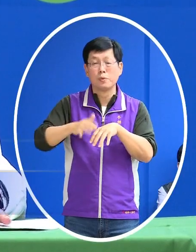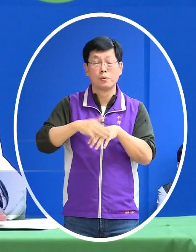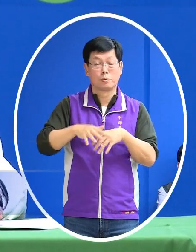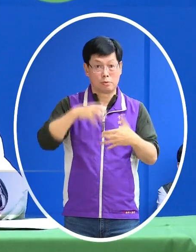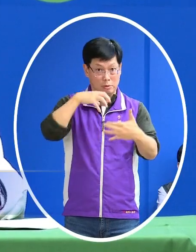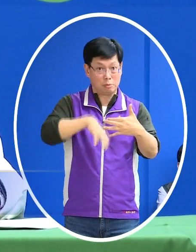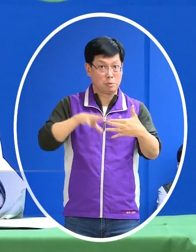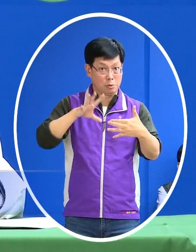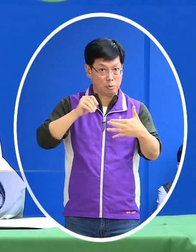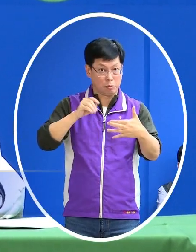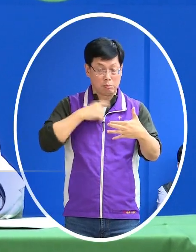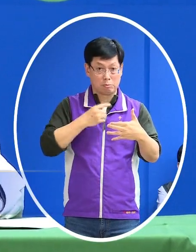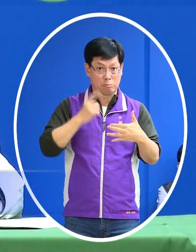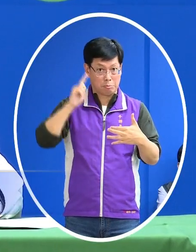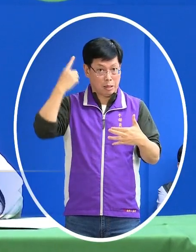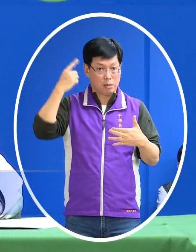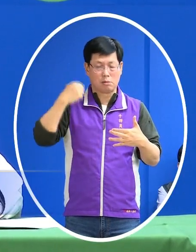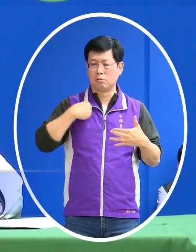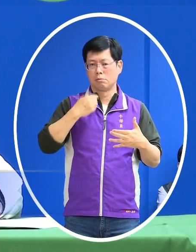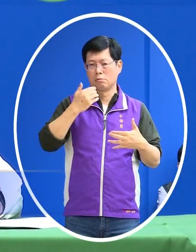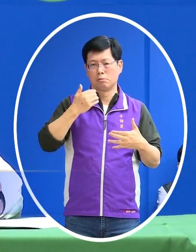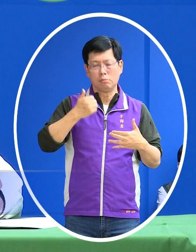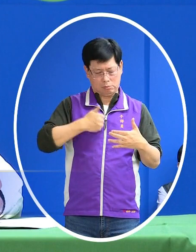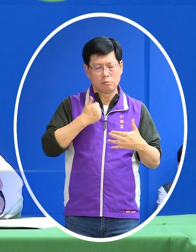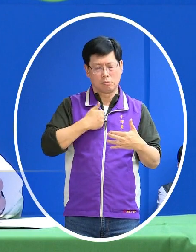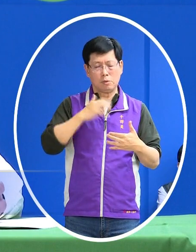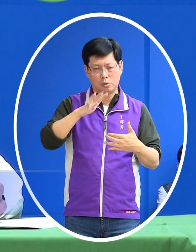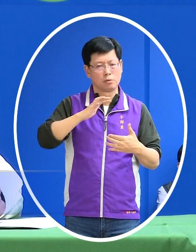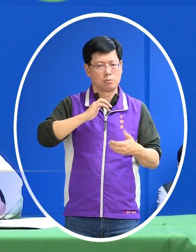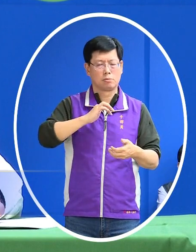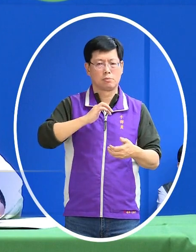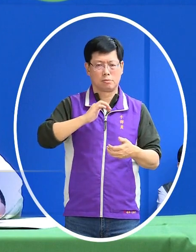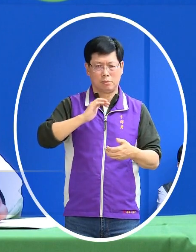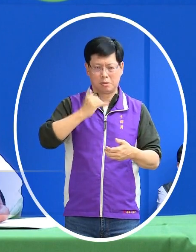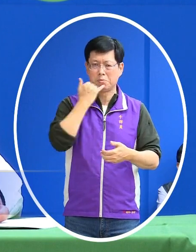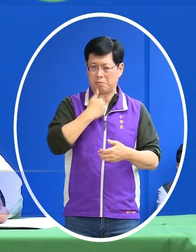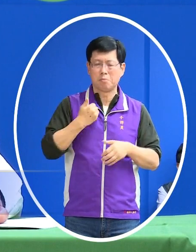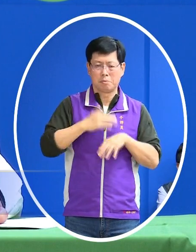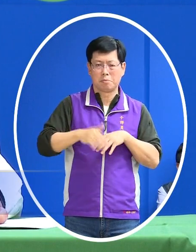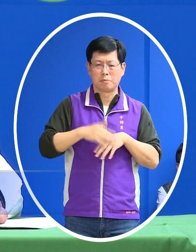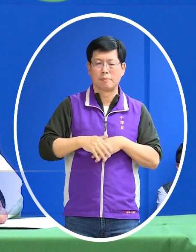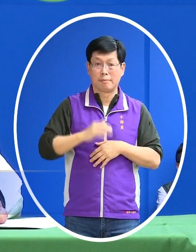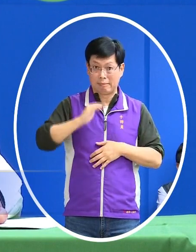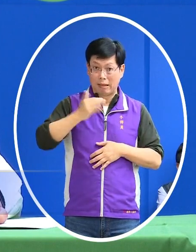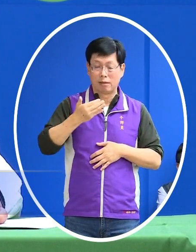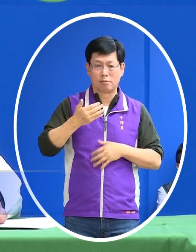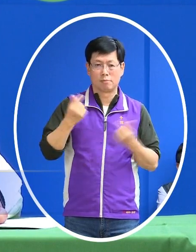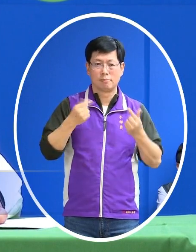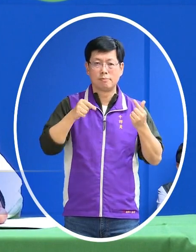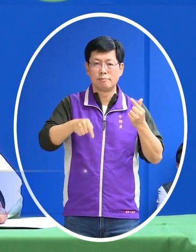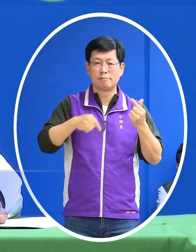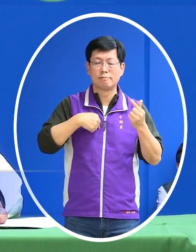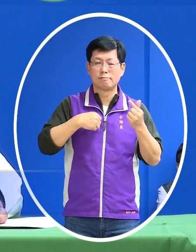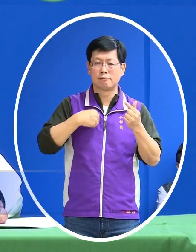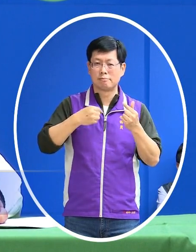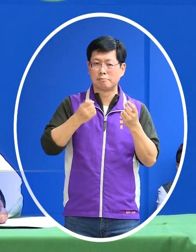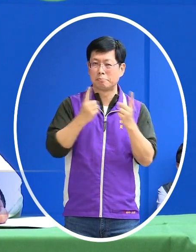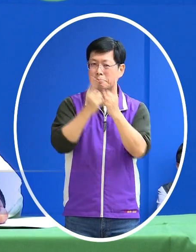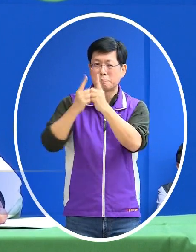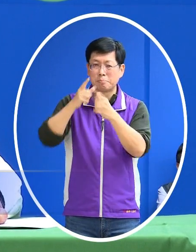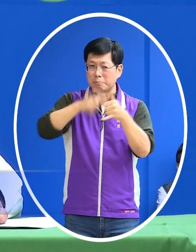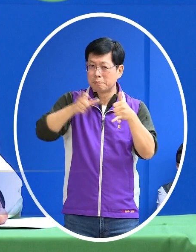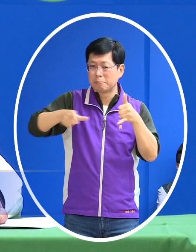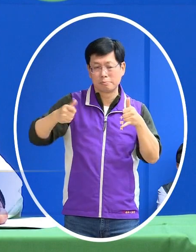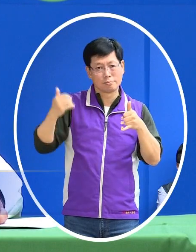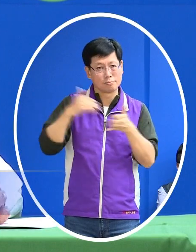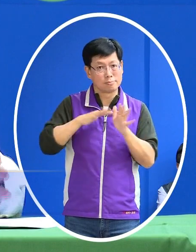里面是不是有相关的感染源？这我们不敢否认，哈，当然是有这样可能性。好，那至于但是相关的这些案件，好，